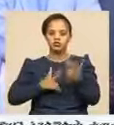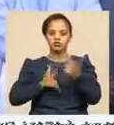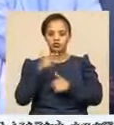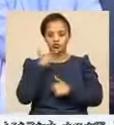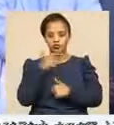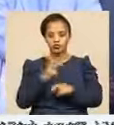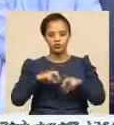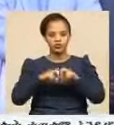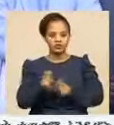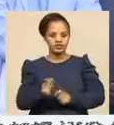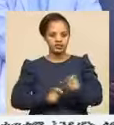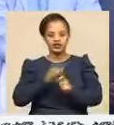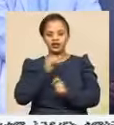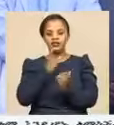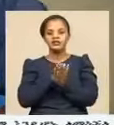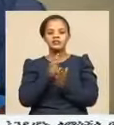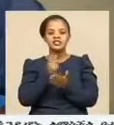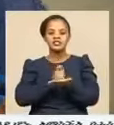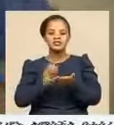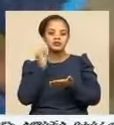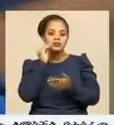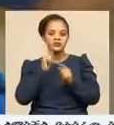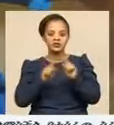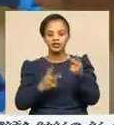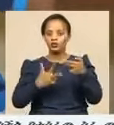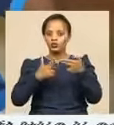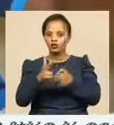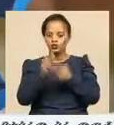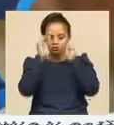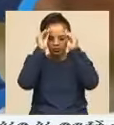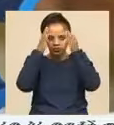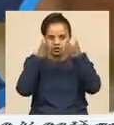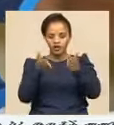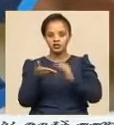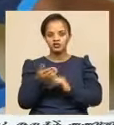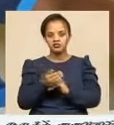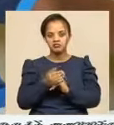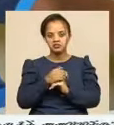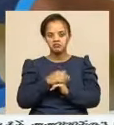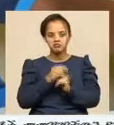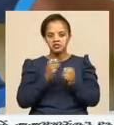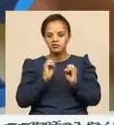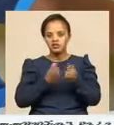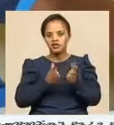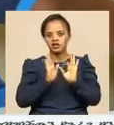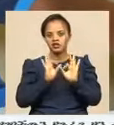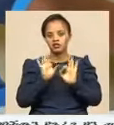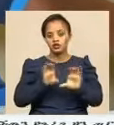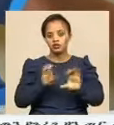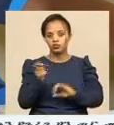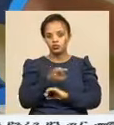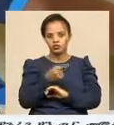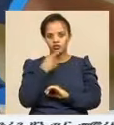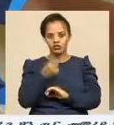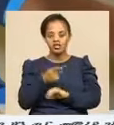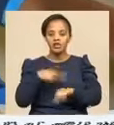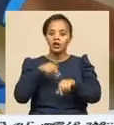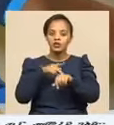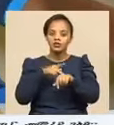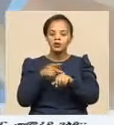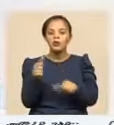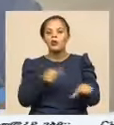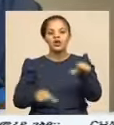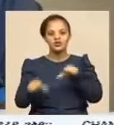ቢሉም የወረዳው አስተዳደርና ትምህርት ጽሕፈት ቤት ግን ተቆራጩ በመምህራኑ ይሁንታ የተደረገ መሆኑን ገልጸዋል። ይህ ፓርቲ ማዋጮ እና